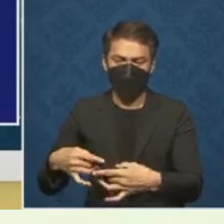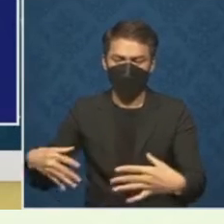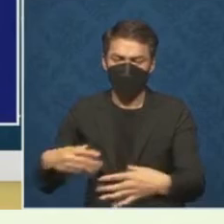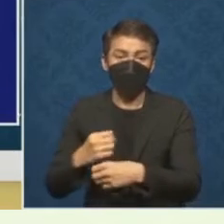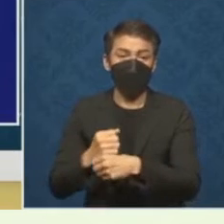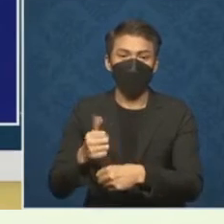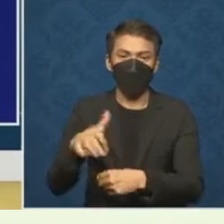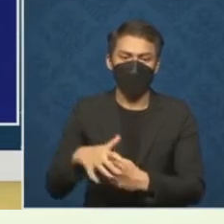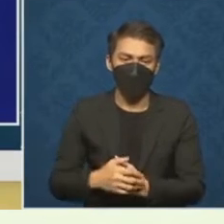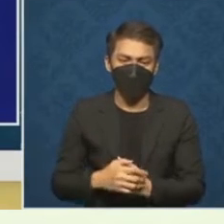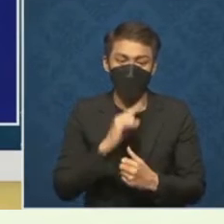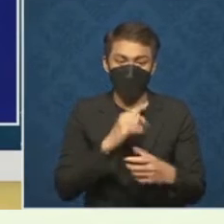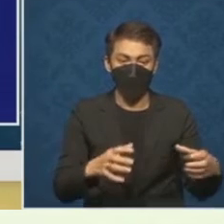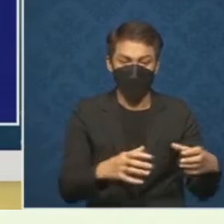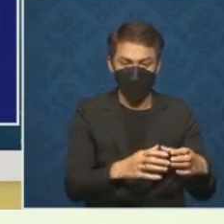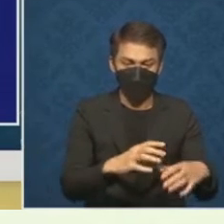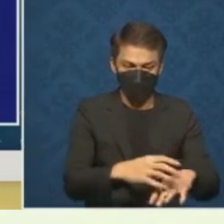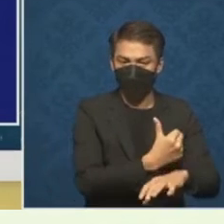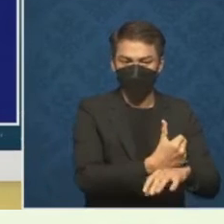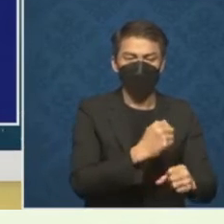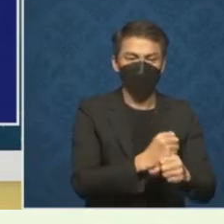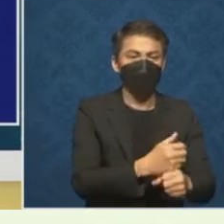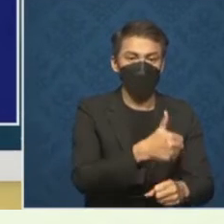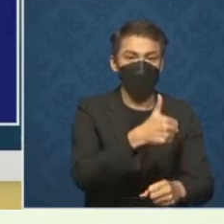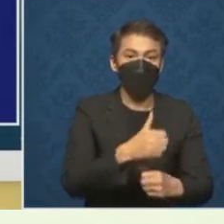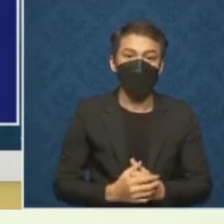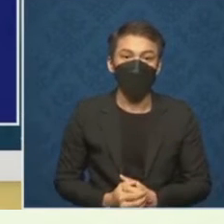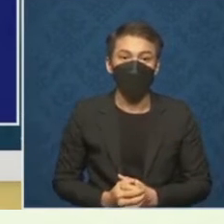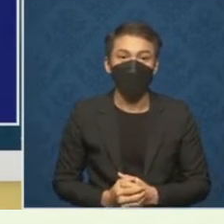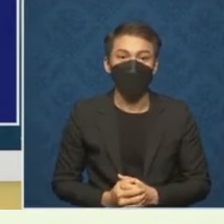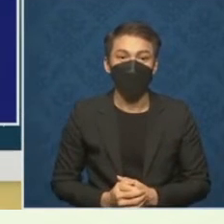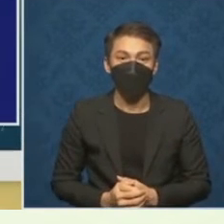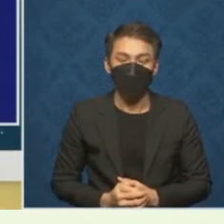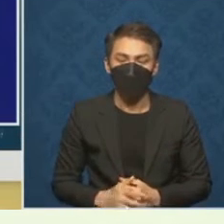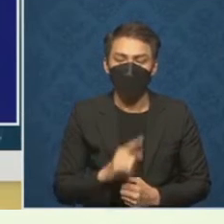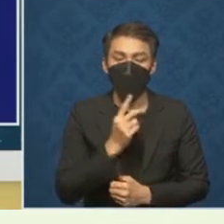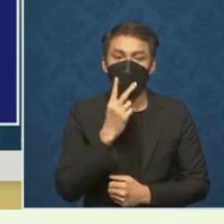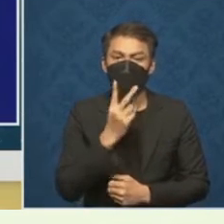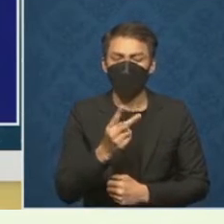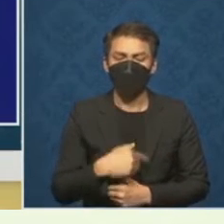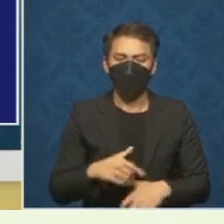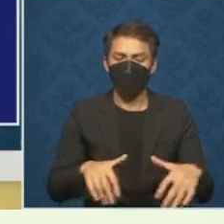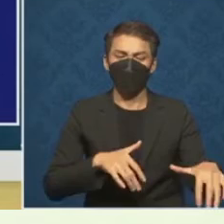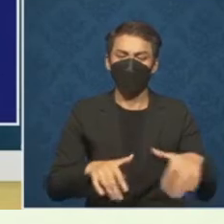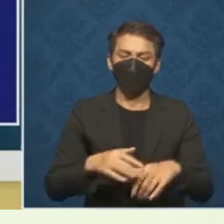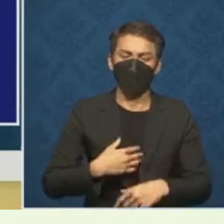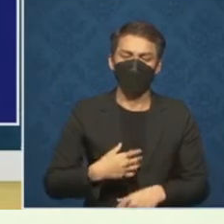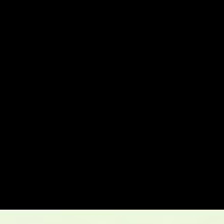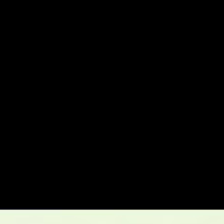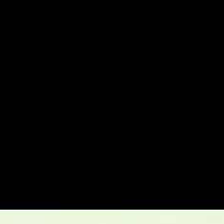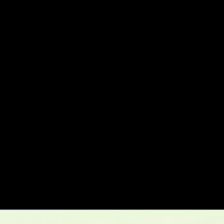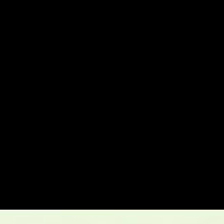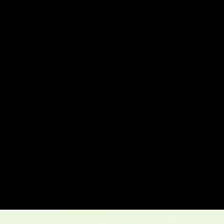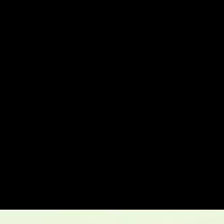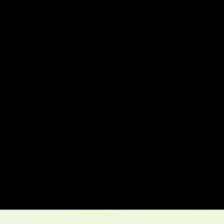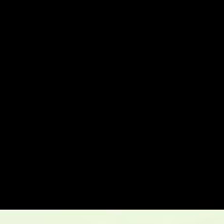ที่มีอำนาจเท่านั้นเองนะครับนอกจากนั้นถ้าเผื่อเห็นชาวบ้านขัดขืนไม่ร่วมมือร่วมใจอะไรก็มี